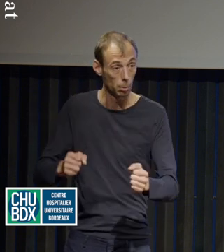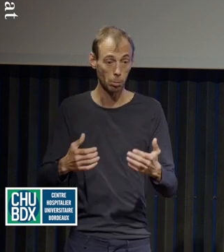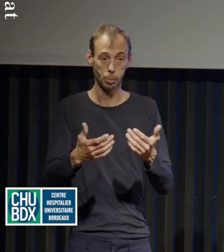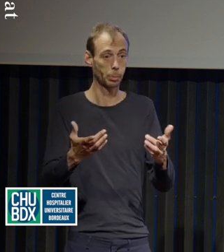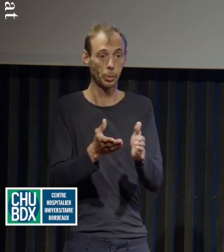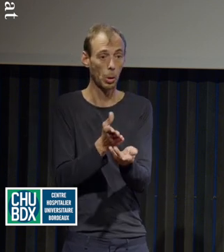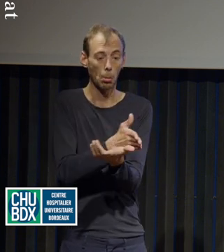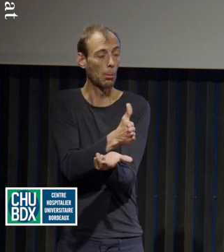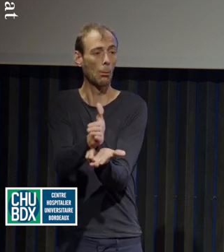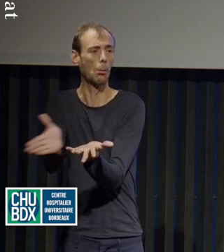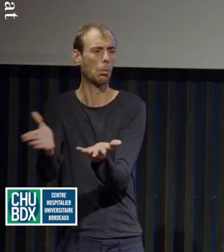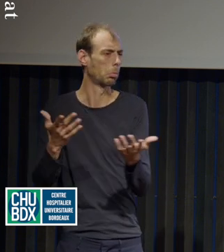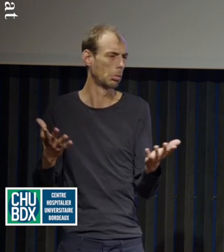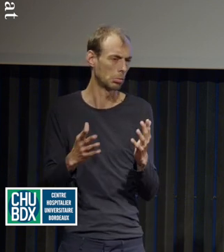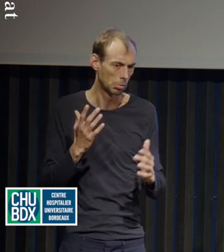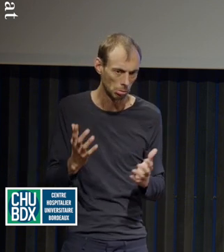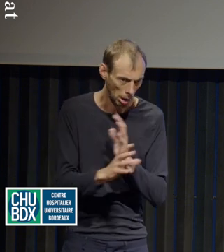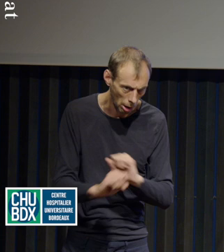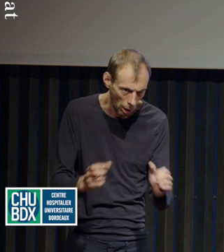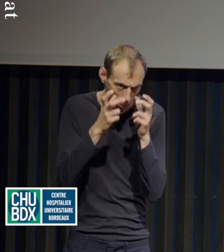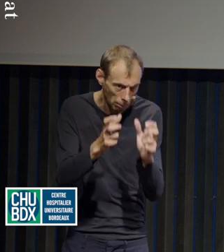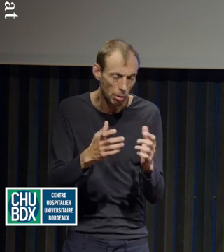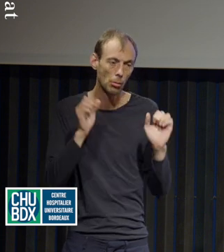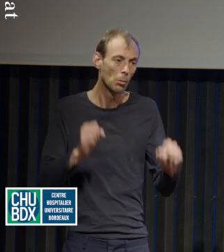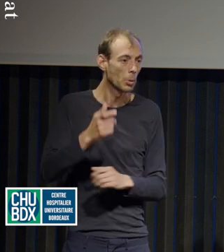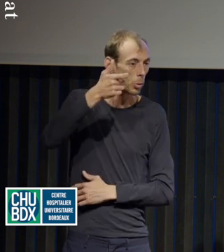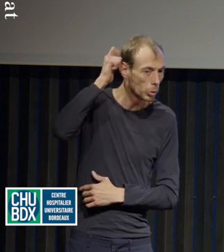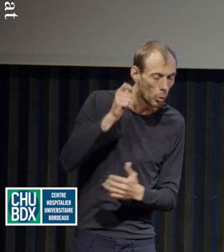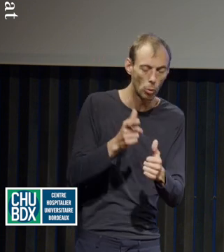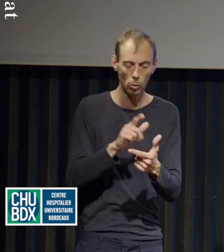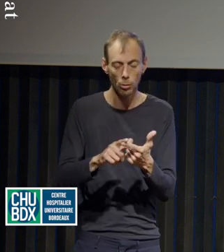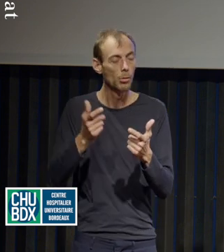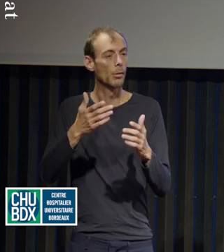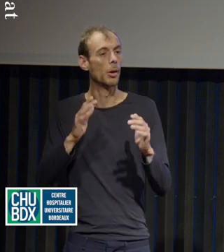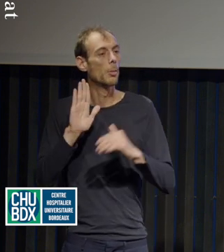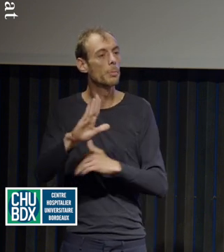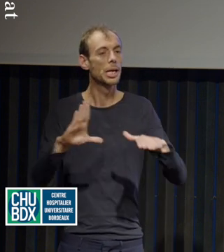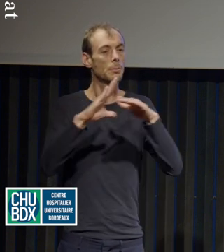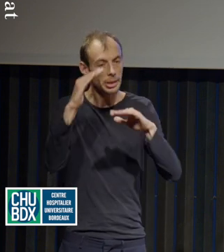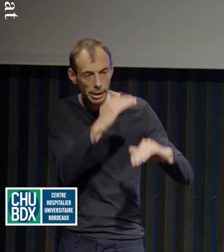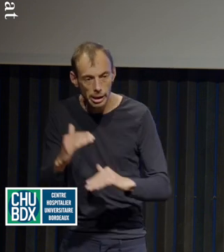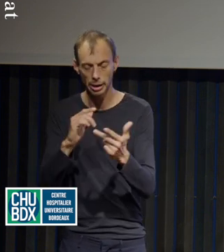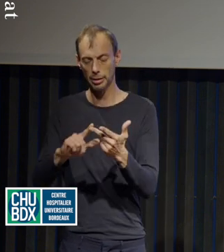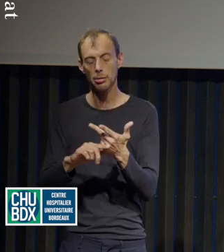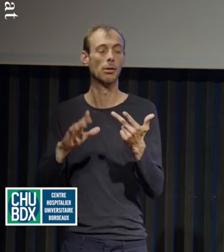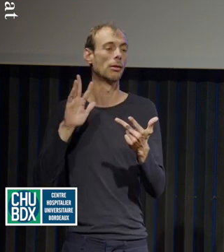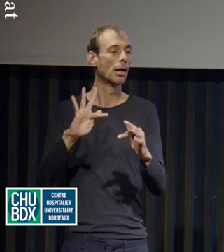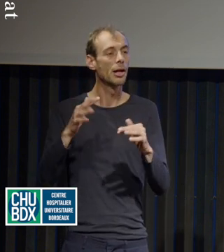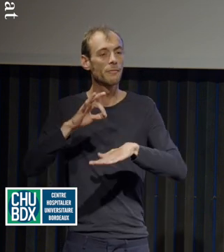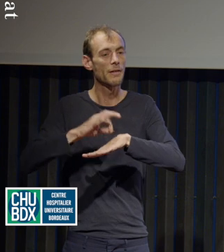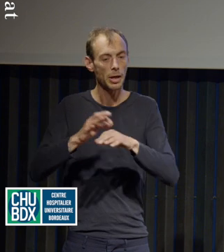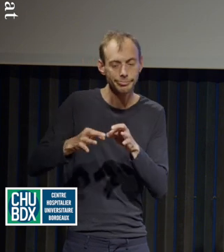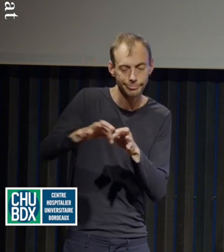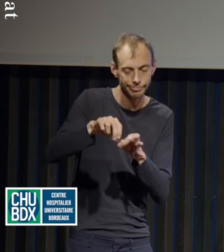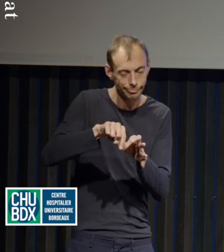les neurosciences, l'immunopsychiatrie qui est en plein développement, la neuroimagerie, la génétique, l'épidémiologie, les sciences humaines et